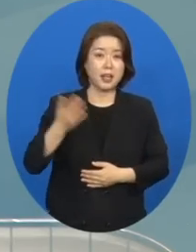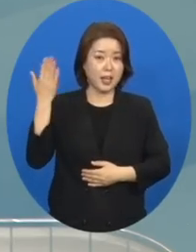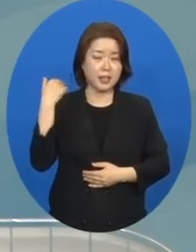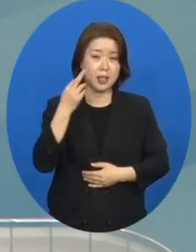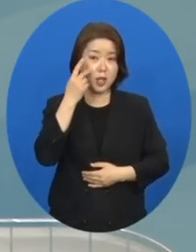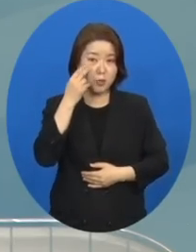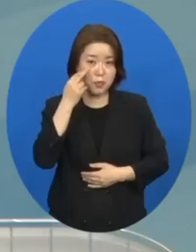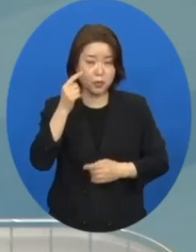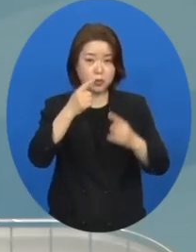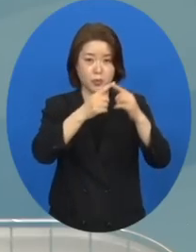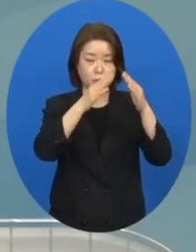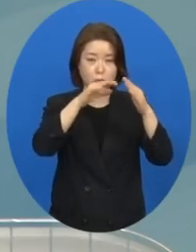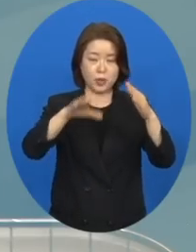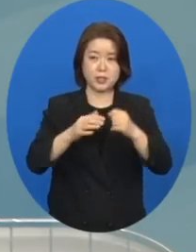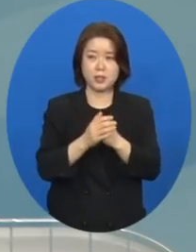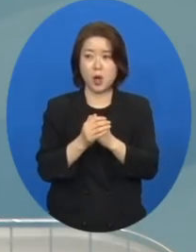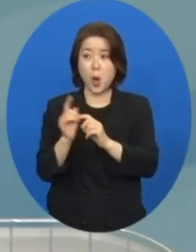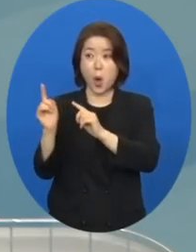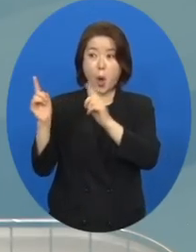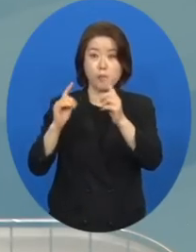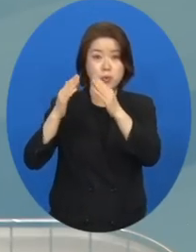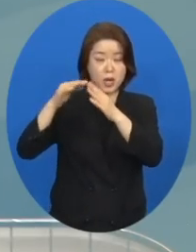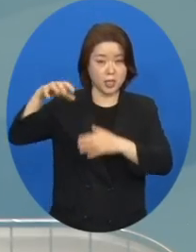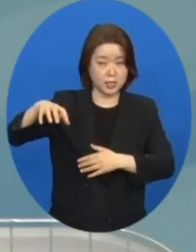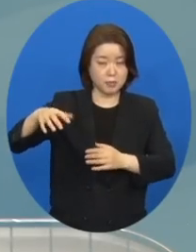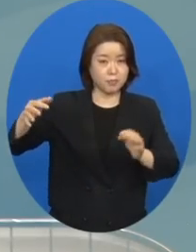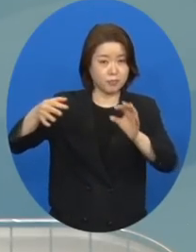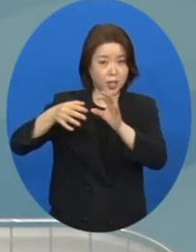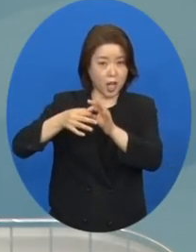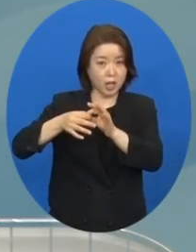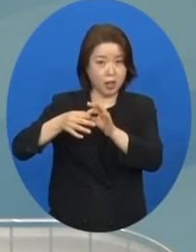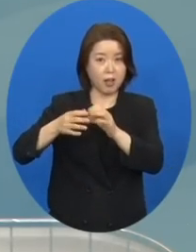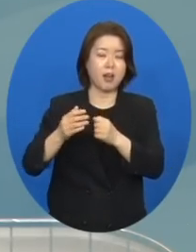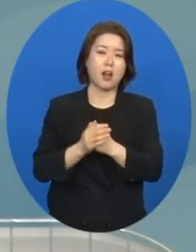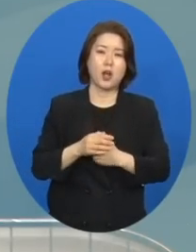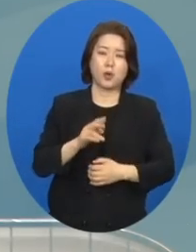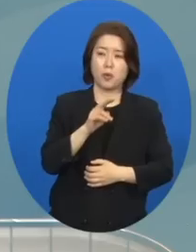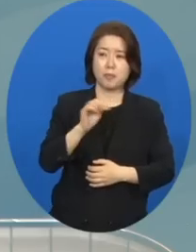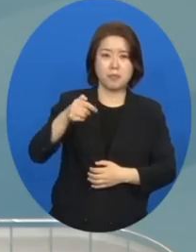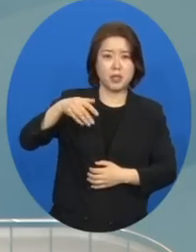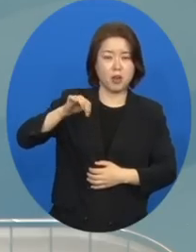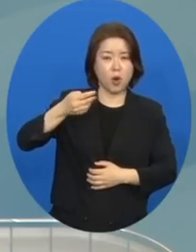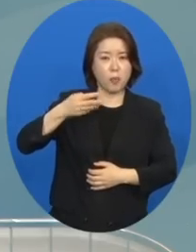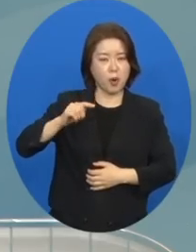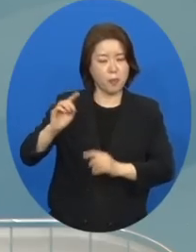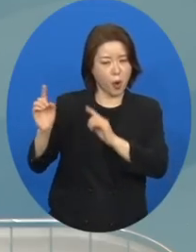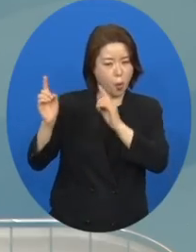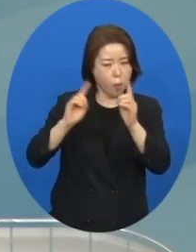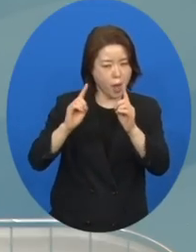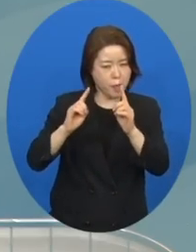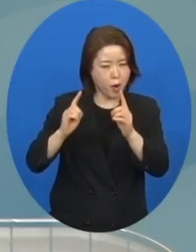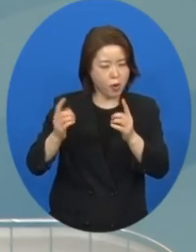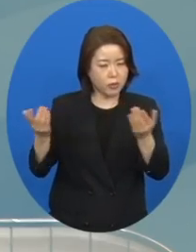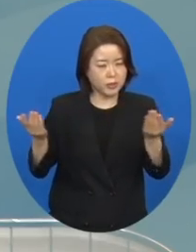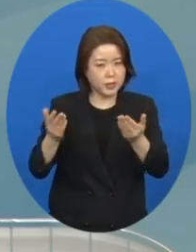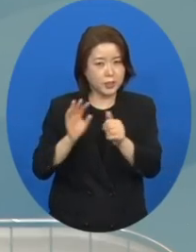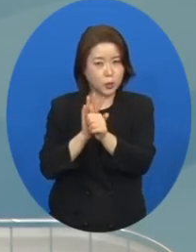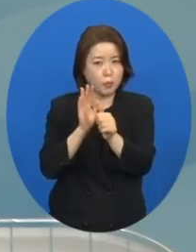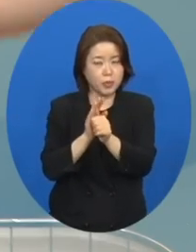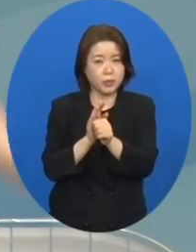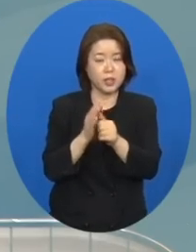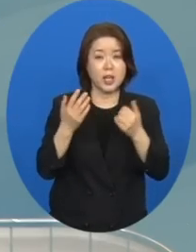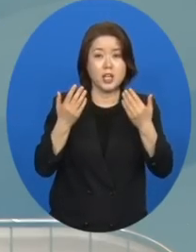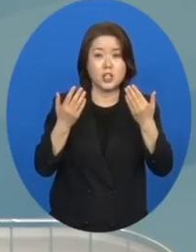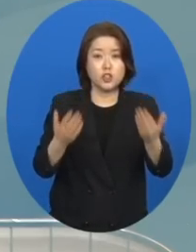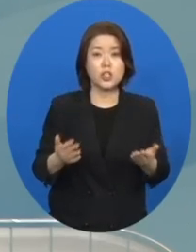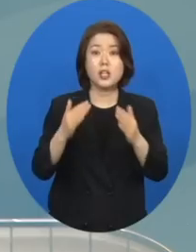사역을 할 때에 그 뒤에 와 함께 연계되어 떤 그 외에 카바를 민어 쓰리 회복 사역을 하는 힐링하우스 라는 곳에 방문한